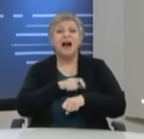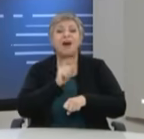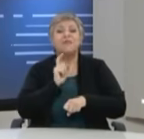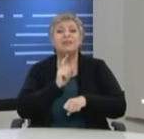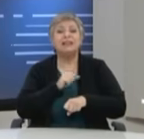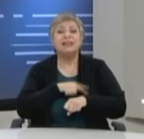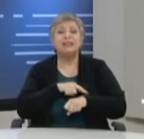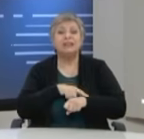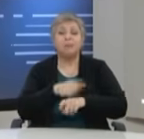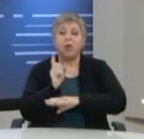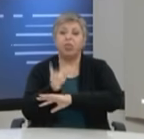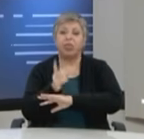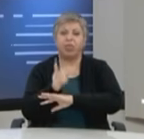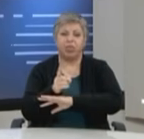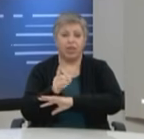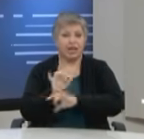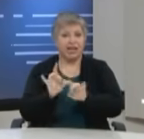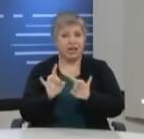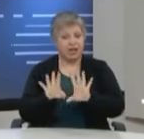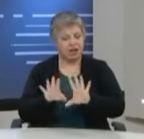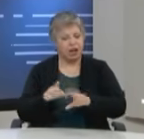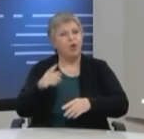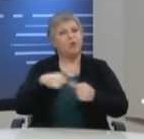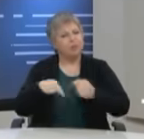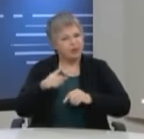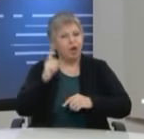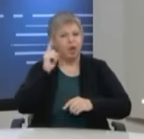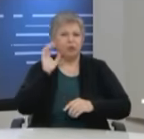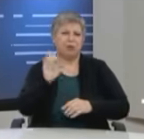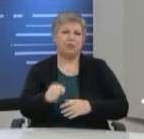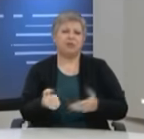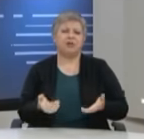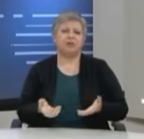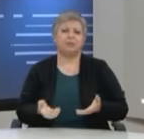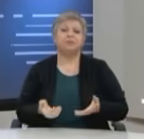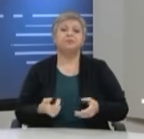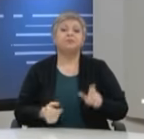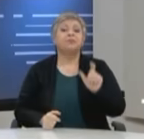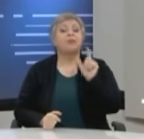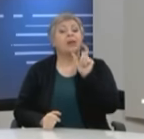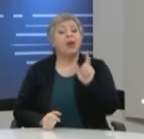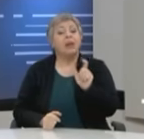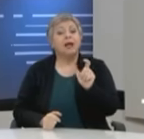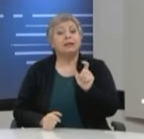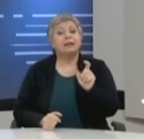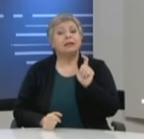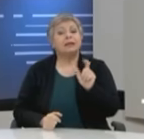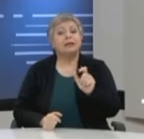Σας παρακαλώ πολύ, όλοι καταλαβαινόμαστε. Εάν ο όρος μακεδονικά ροδάκινα